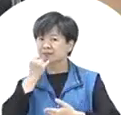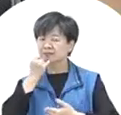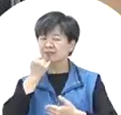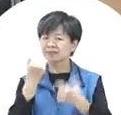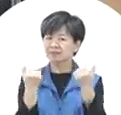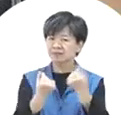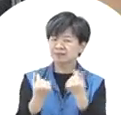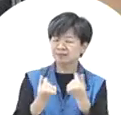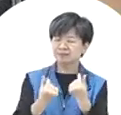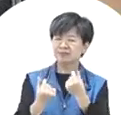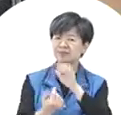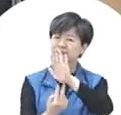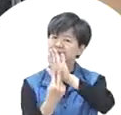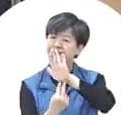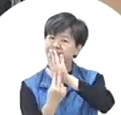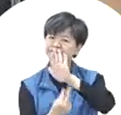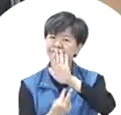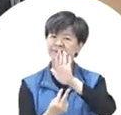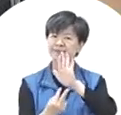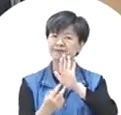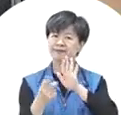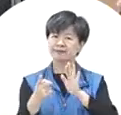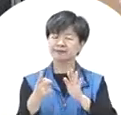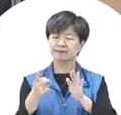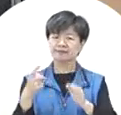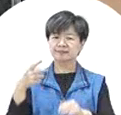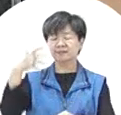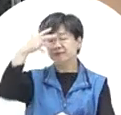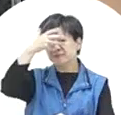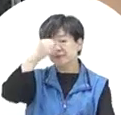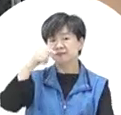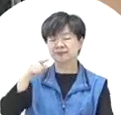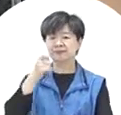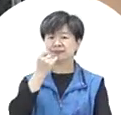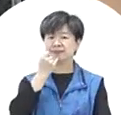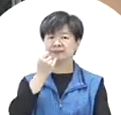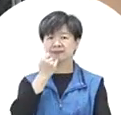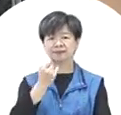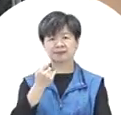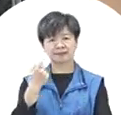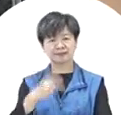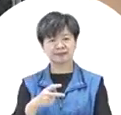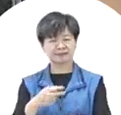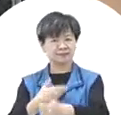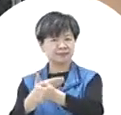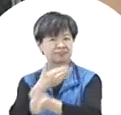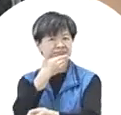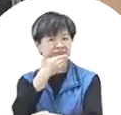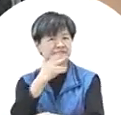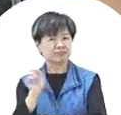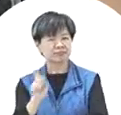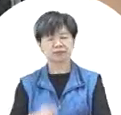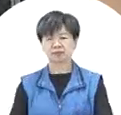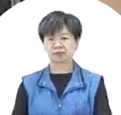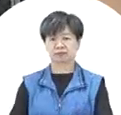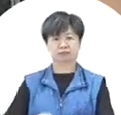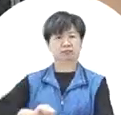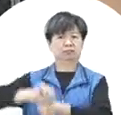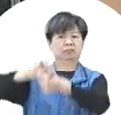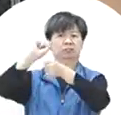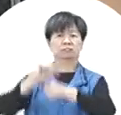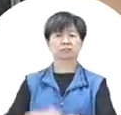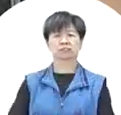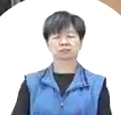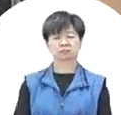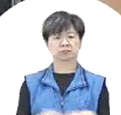他们譬如说可能他们一些长辈，我觉得你们可以做一些整合资源的整合，我觉得你们也可以譬如说他们可以